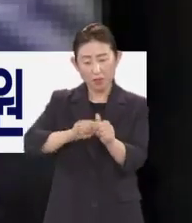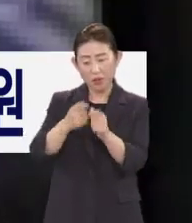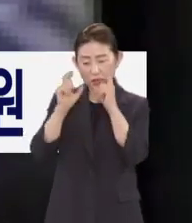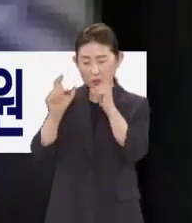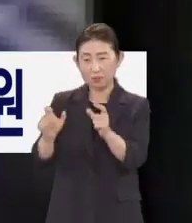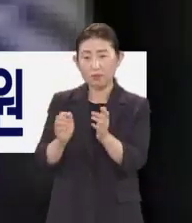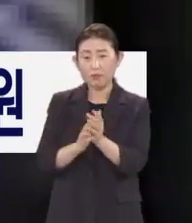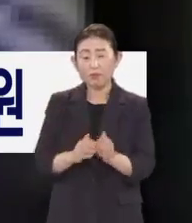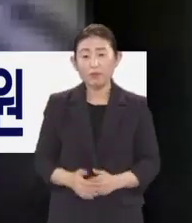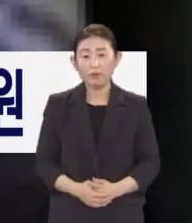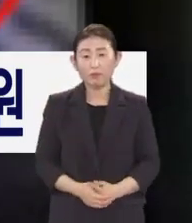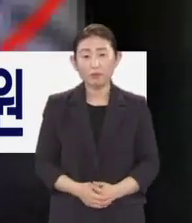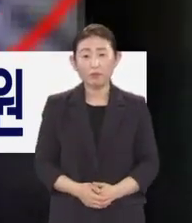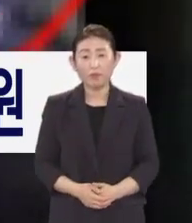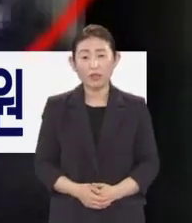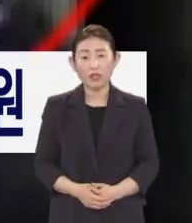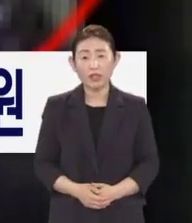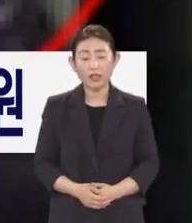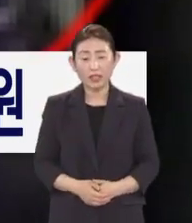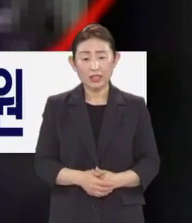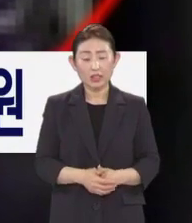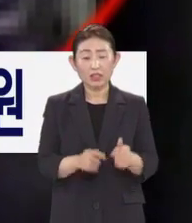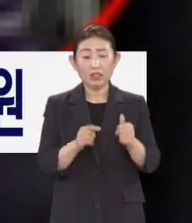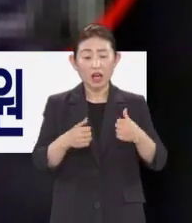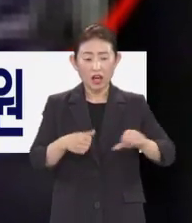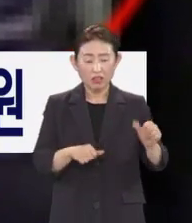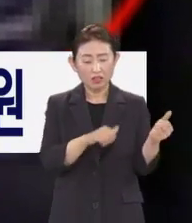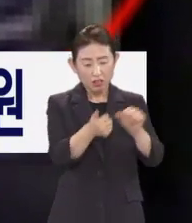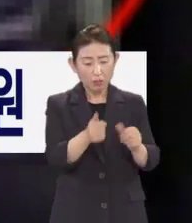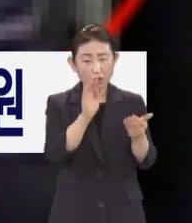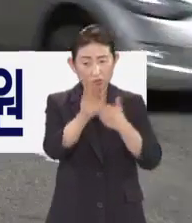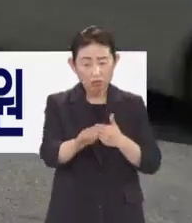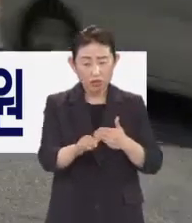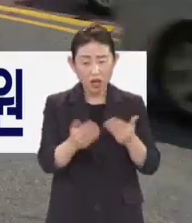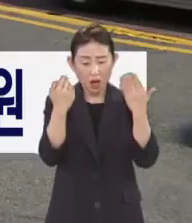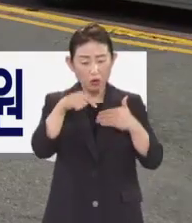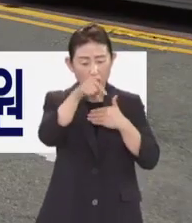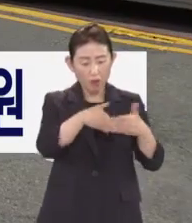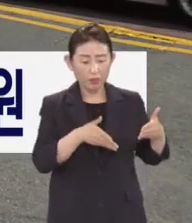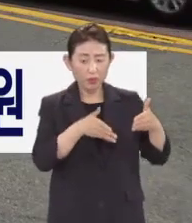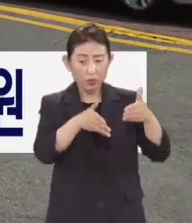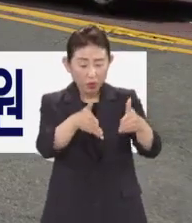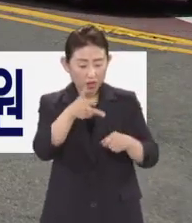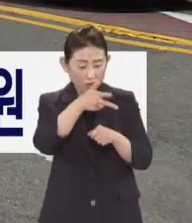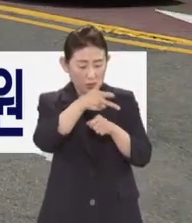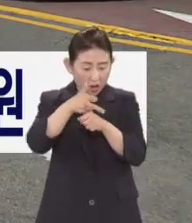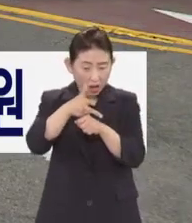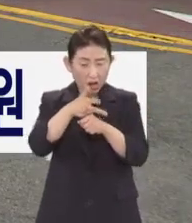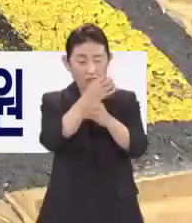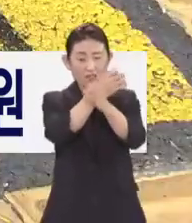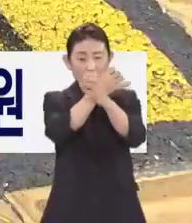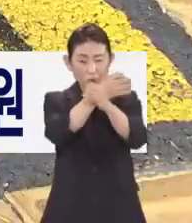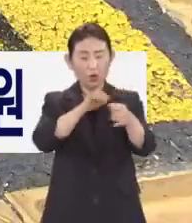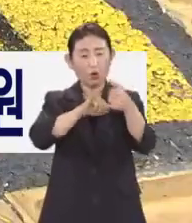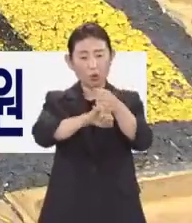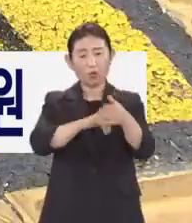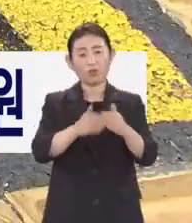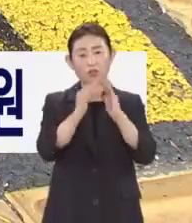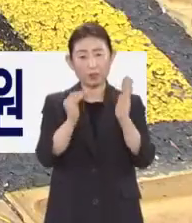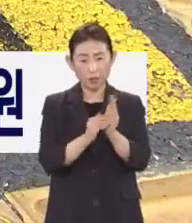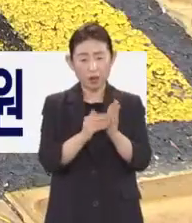양형 이유를 밝혔습니다. 한편 김민식 군의 사망 이후 어린이 보호구역에서 단속 카메라와 신호기 설치가